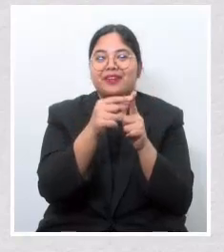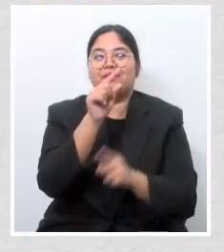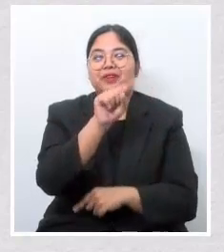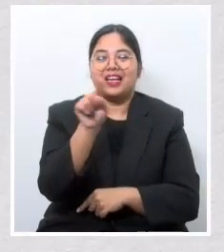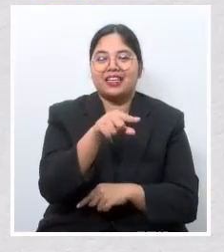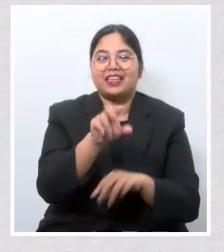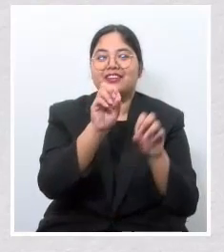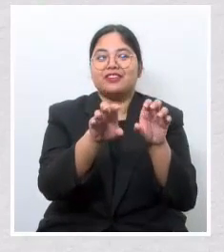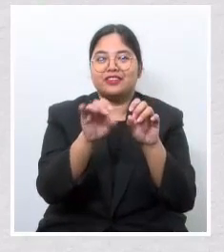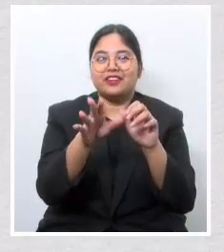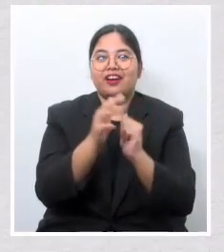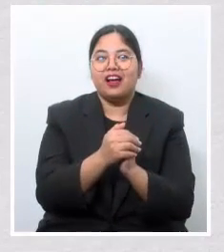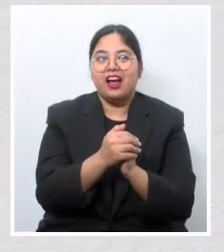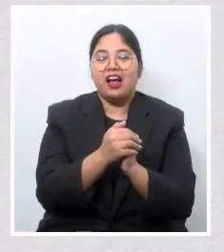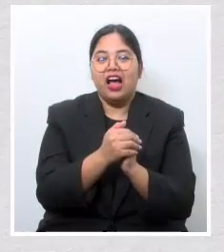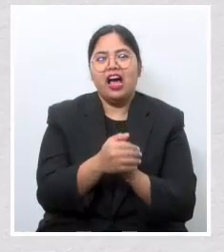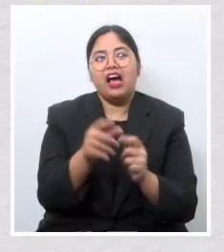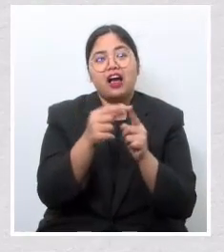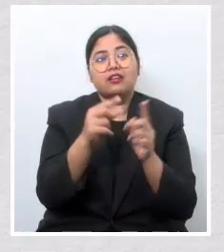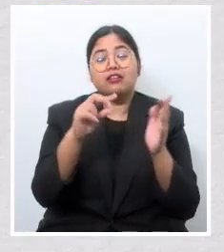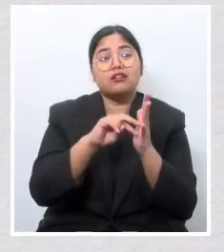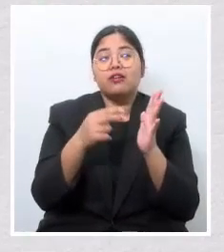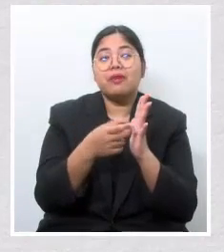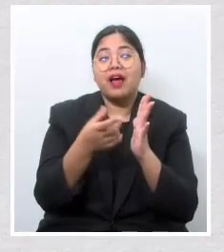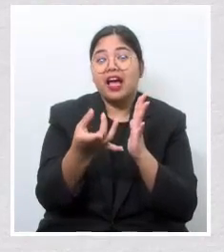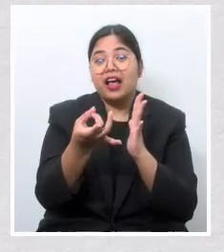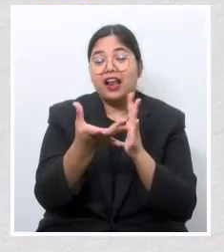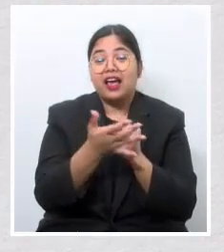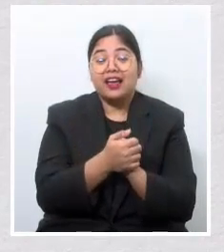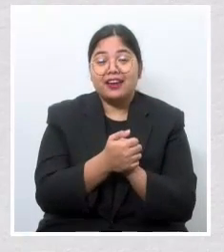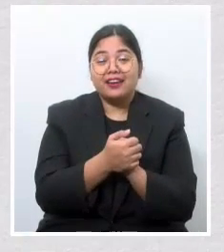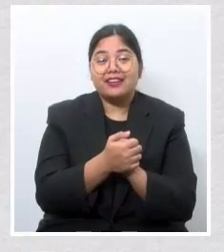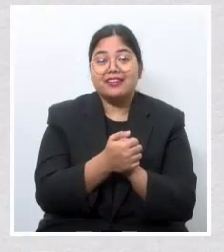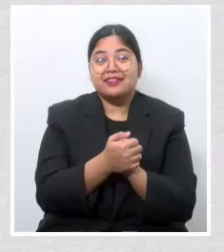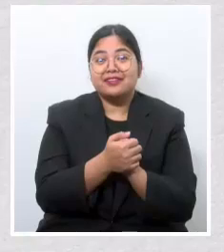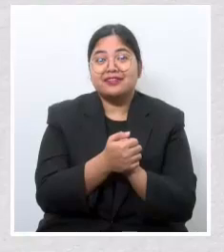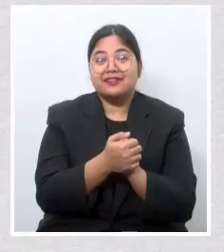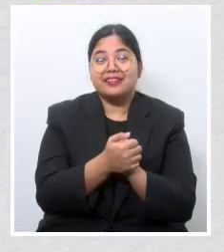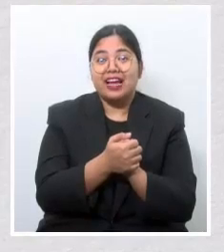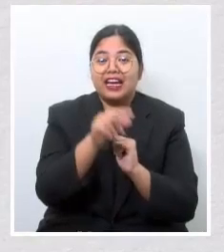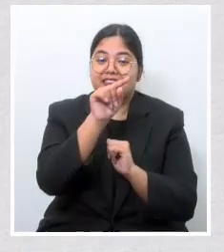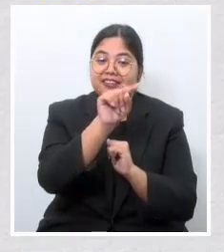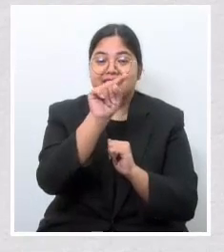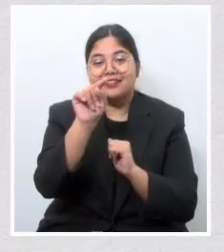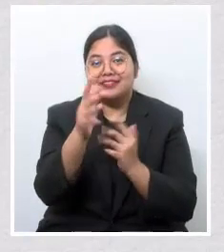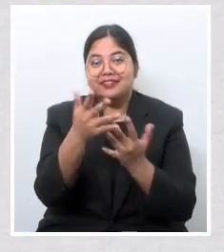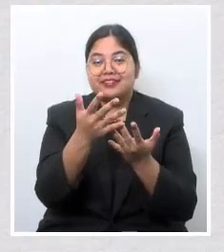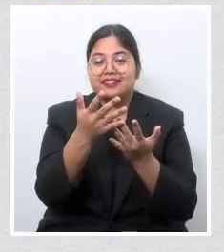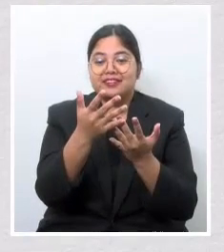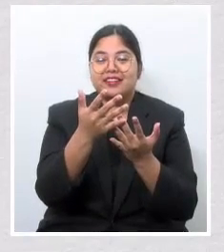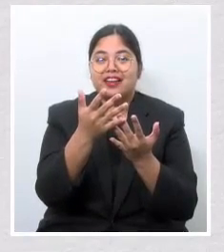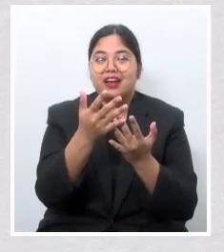เอียคือคำไหนเอียแปลว่าอะไรอ่ะแล้วติดตรงไหนคะเอียอยู่ตรง